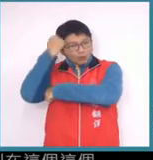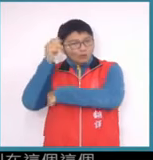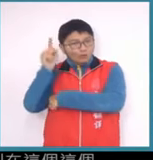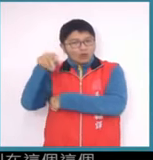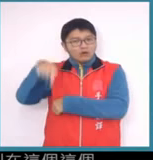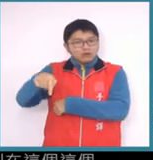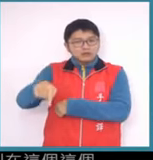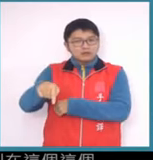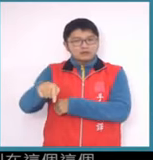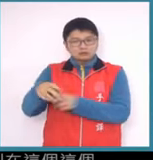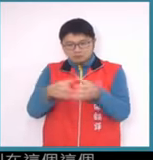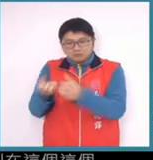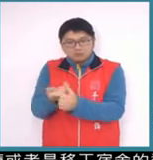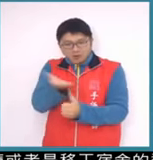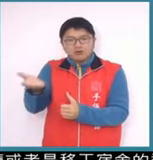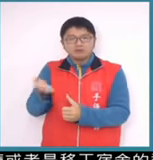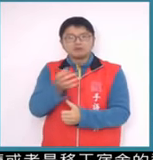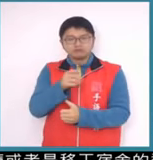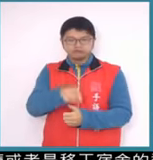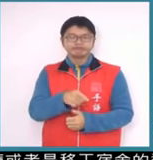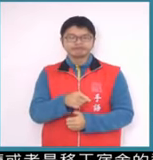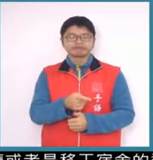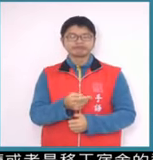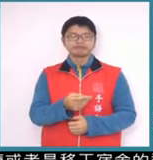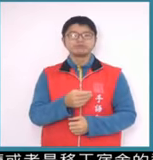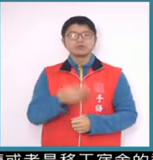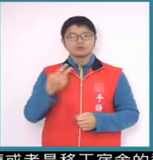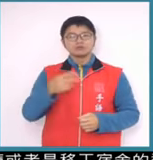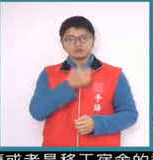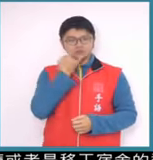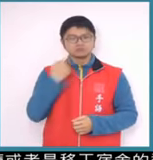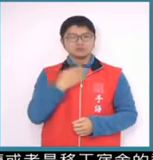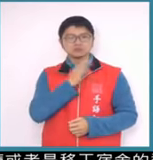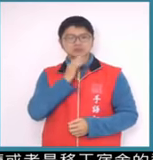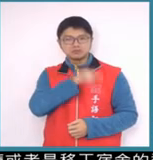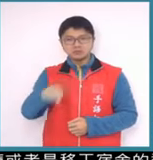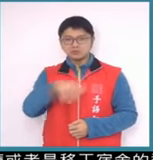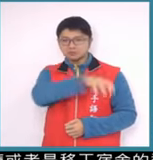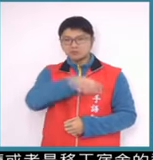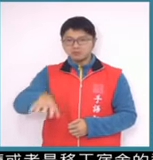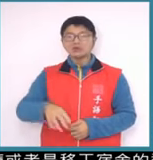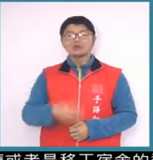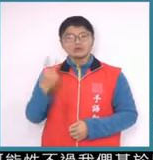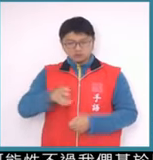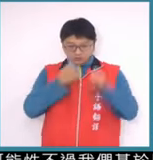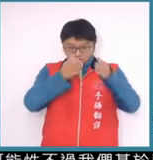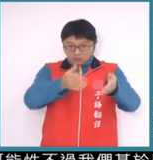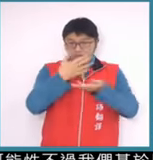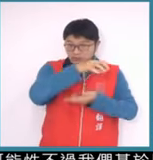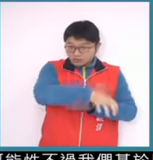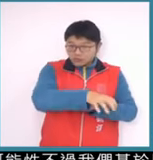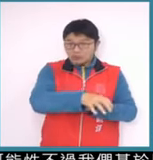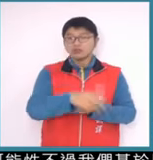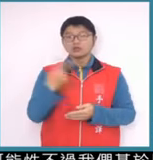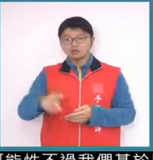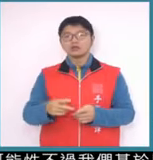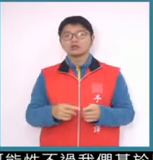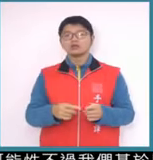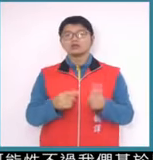是比较具有可能性。不过我们基于风险考量，那包括餐厅共用的部分的员